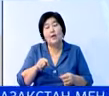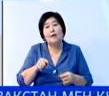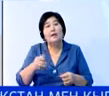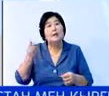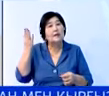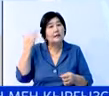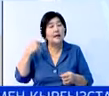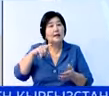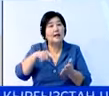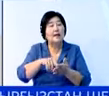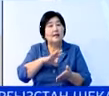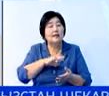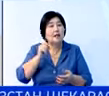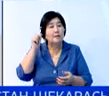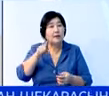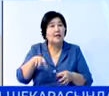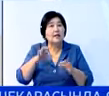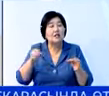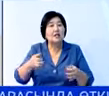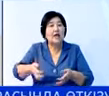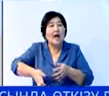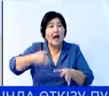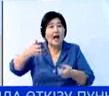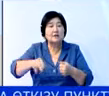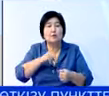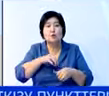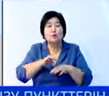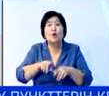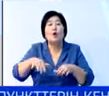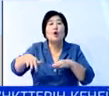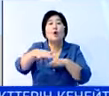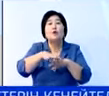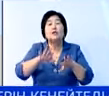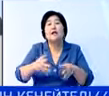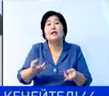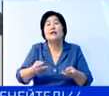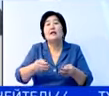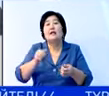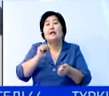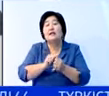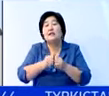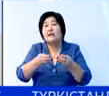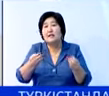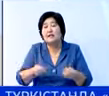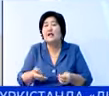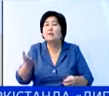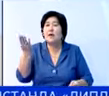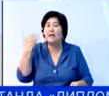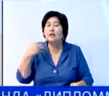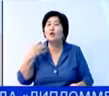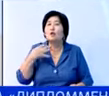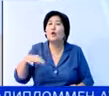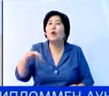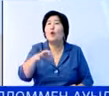кезінде белгілі болғанменен бұл жерде ешқандай қазба жұмыстары жүргізілмеген, және үстінде жатқан қыш ыдыстармен кезінде Қызылорда